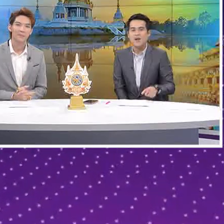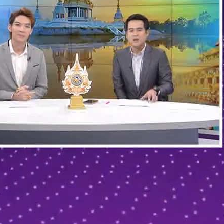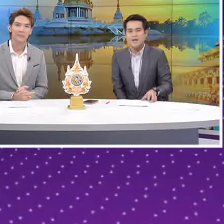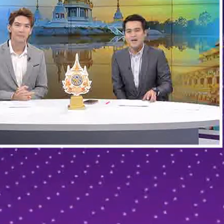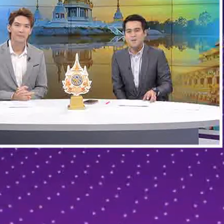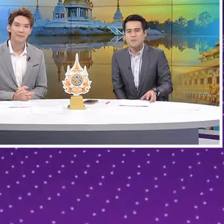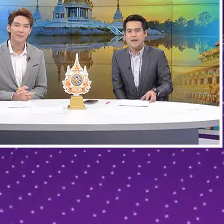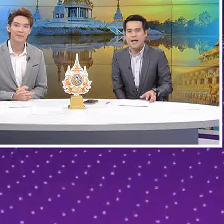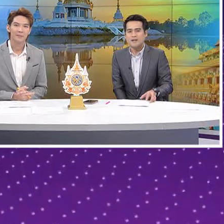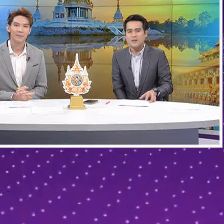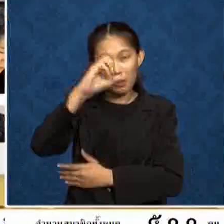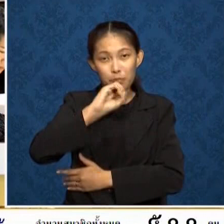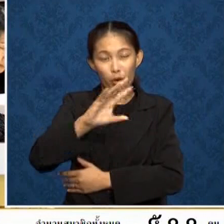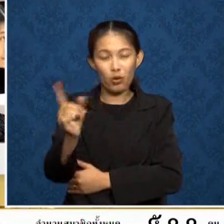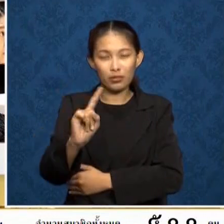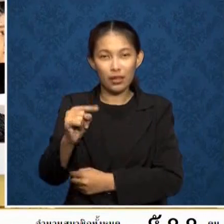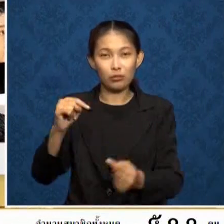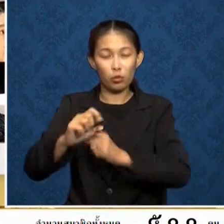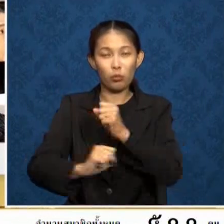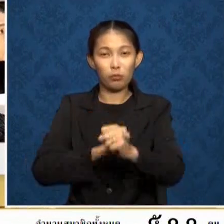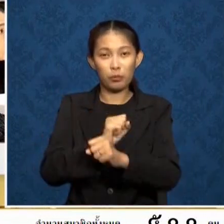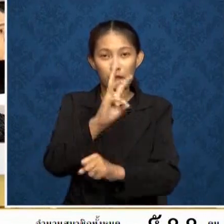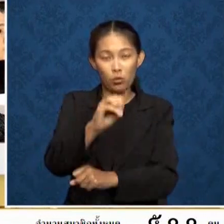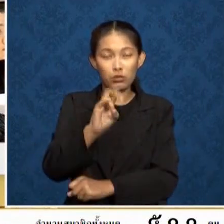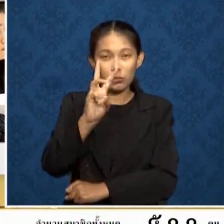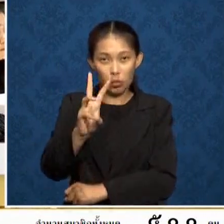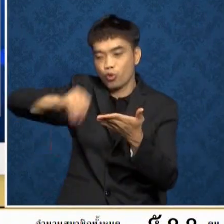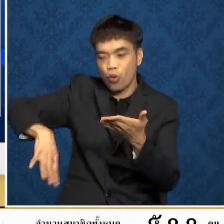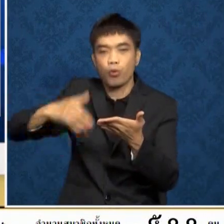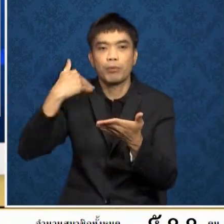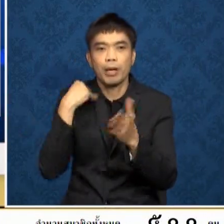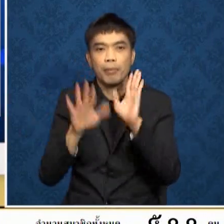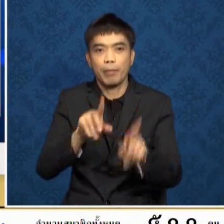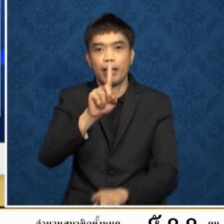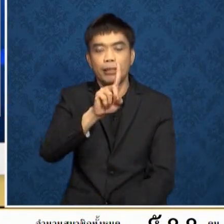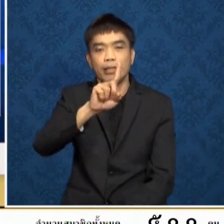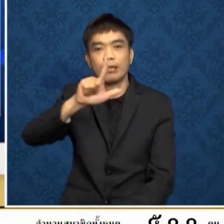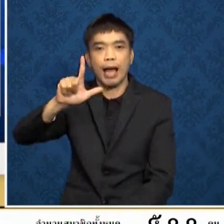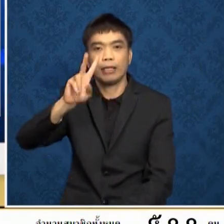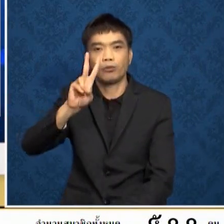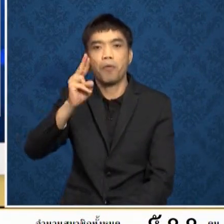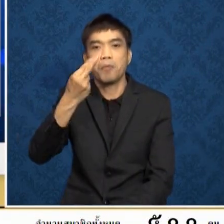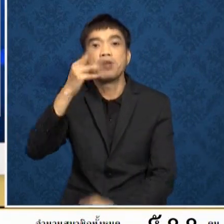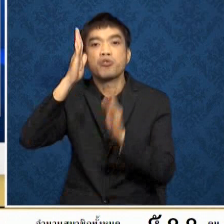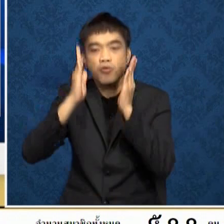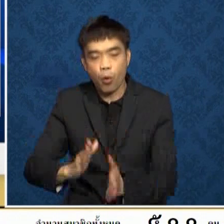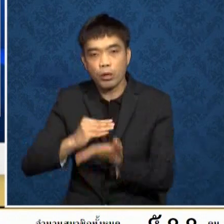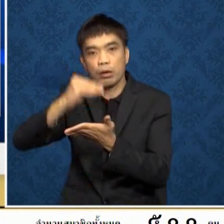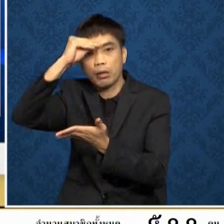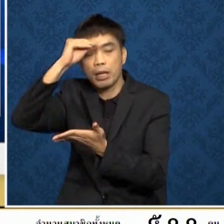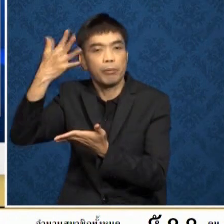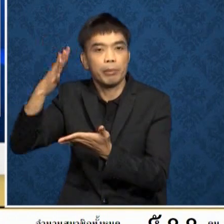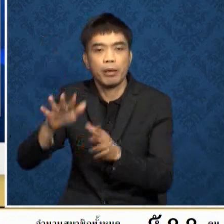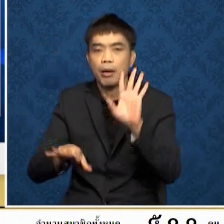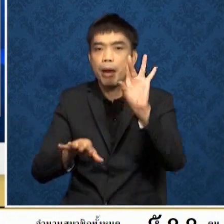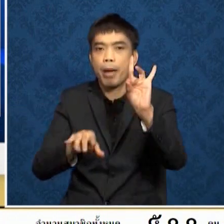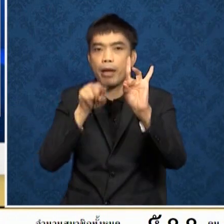ก่อนโดยการอภิปรายเริ่มที่งบประมาณด้านการศึกษาครับซึ่งมีนายปมีวัยจงเจริญสสพรรคเก้าไกลนะครับอภิปราย